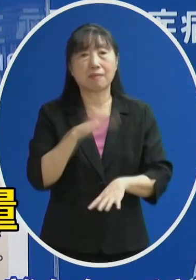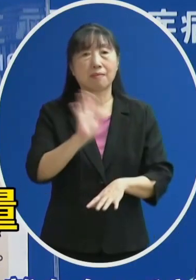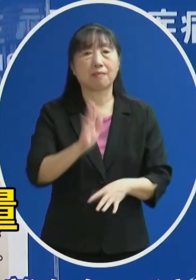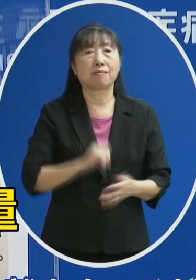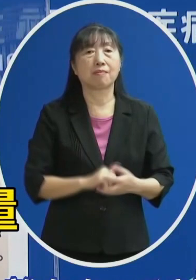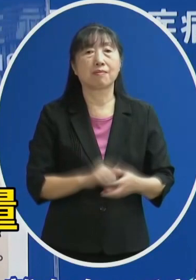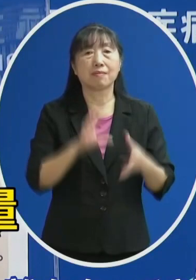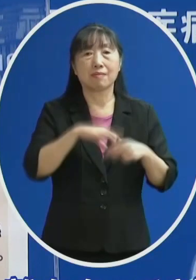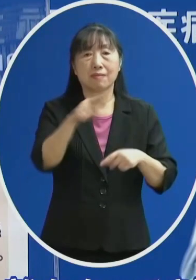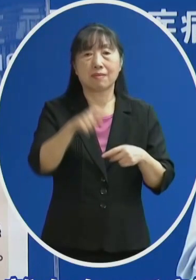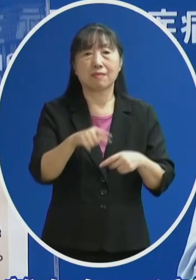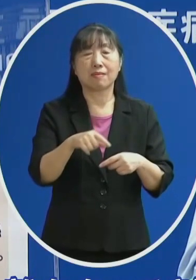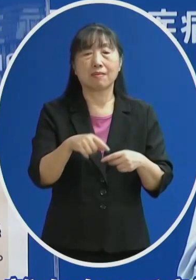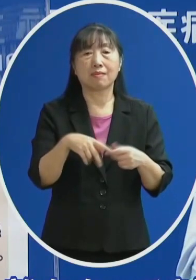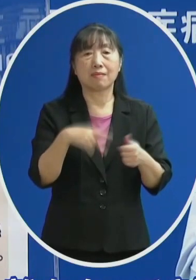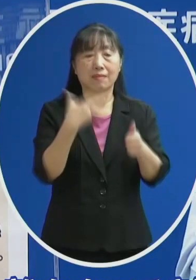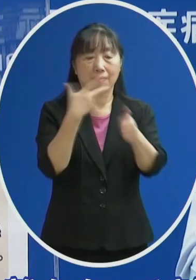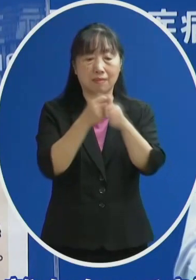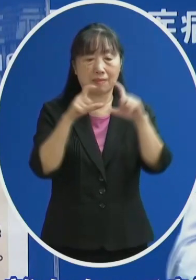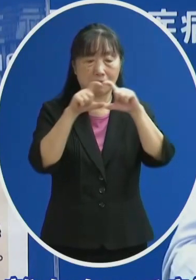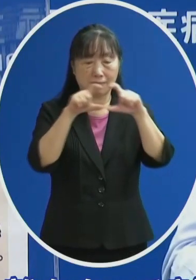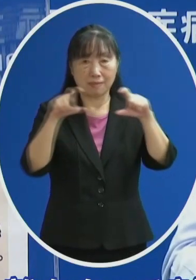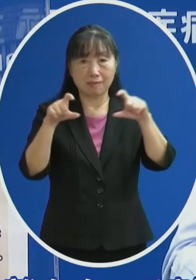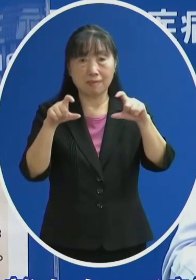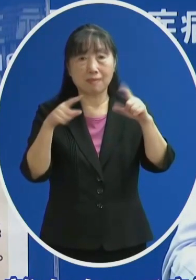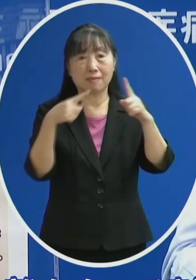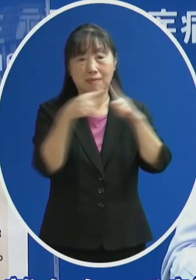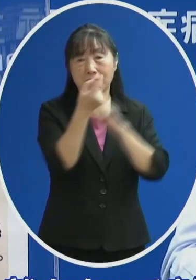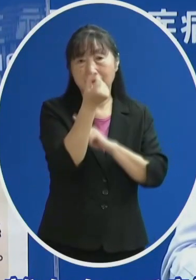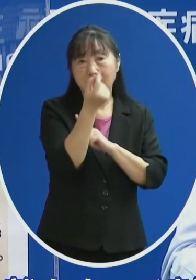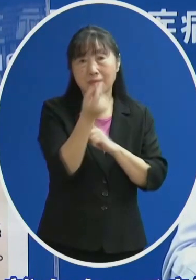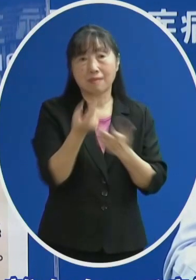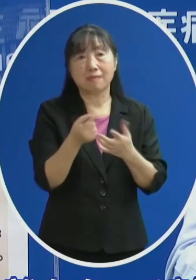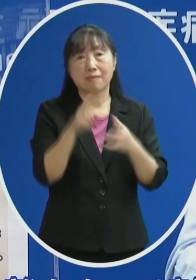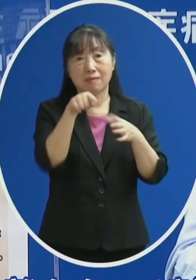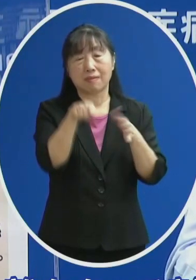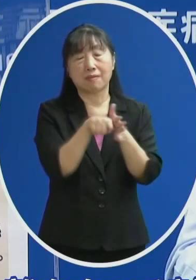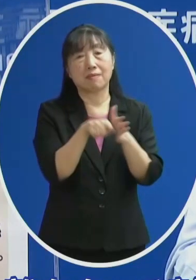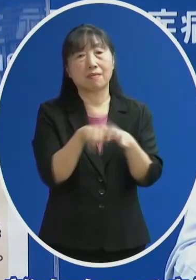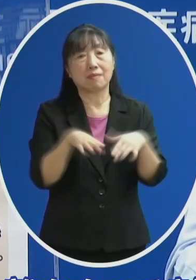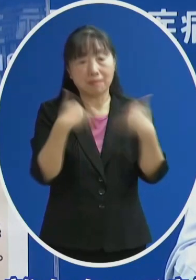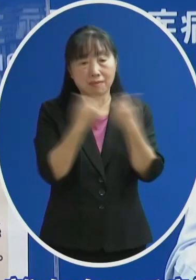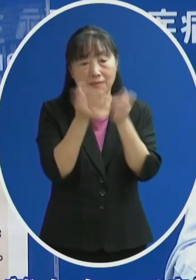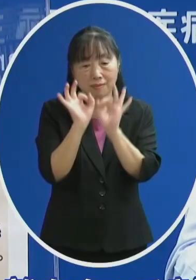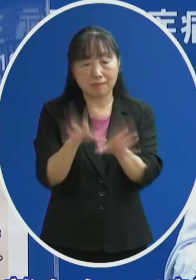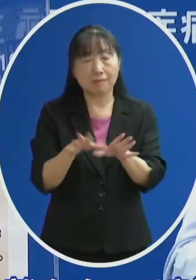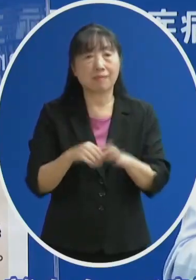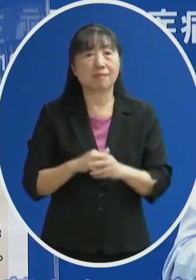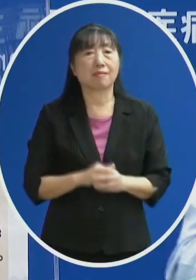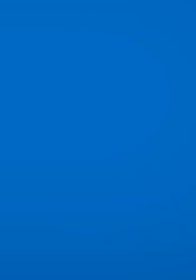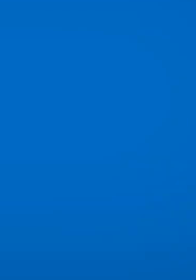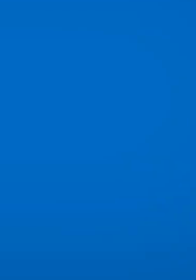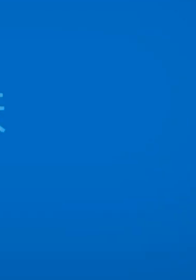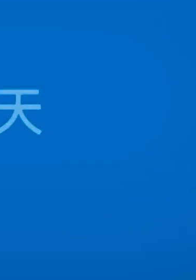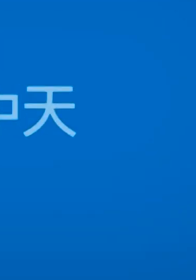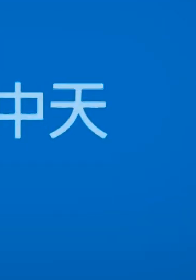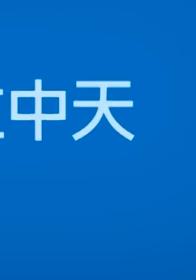是这样子疫苗的量比较不会因为人少的关系而造成比较多的一个浪费